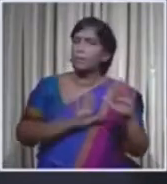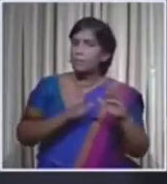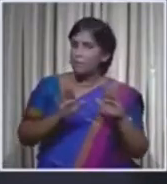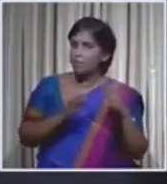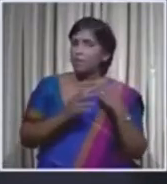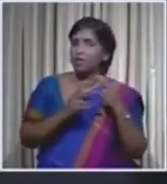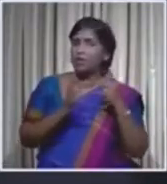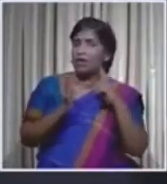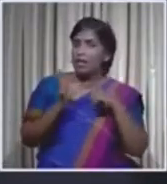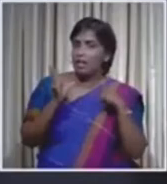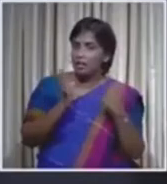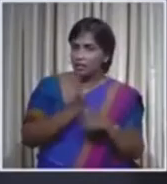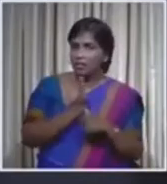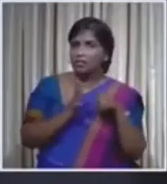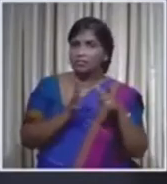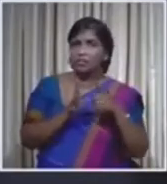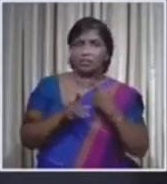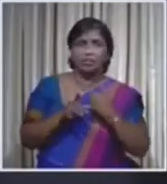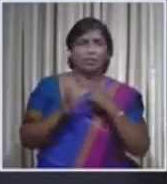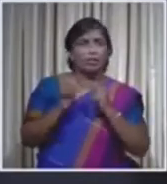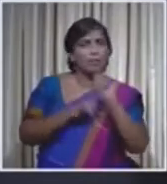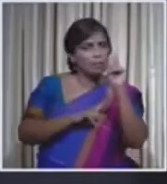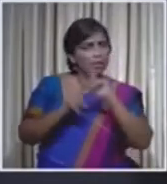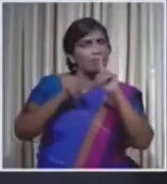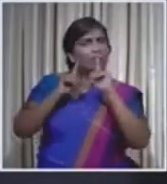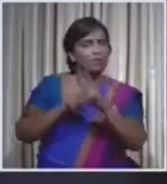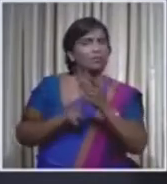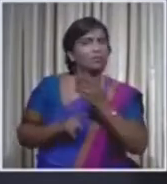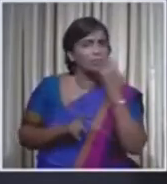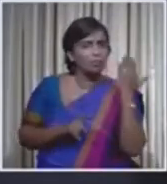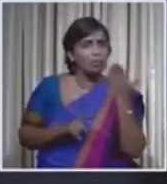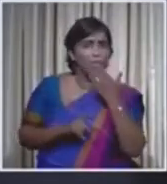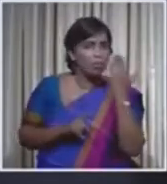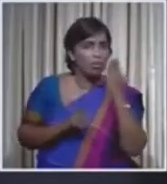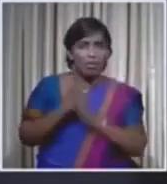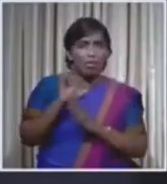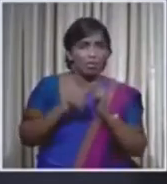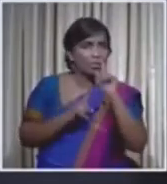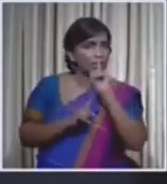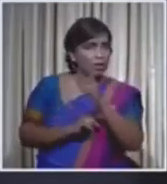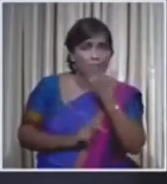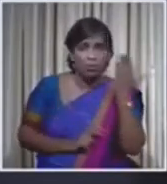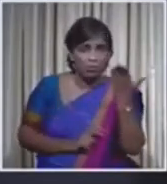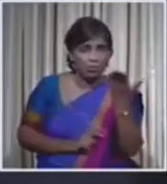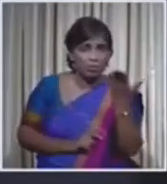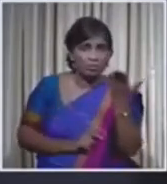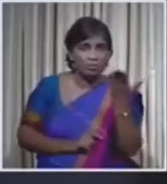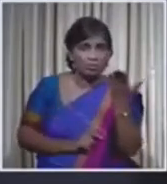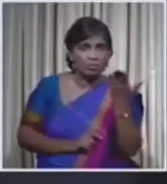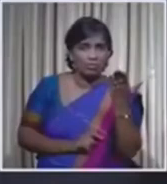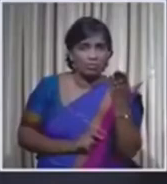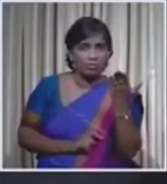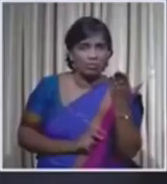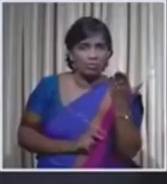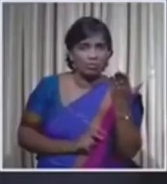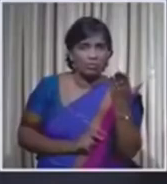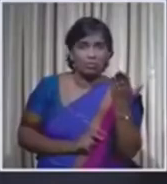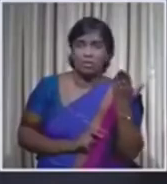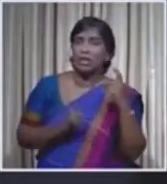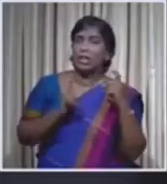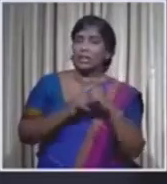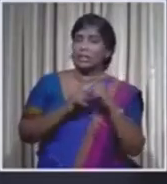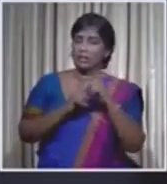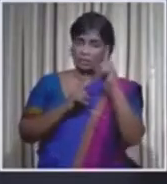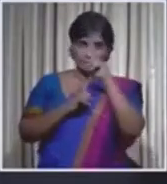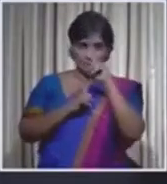වගකීම පනත යටදී මේ සභාවට ඉදිරිපත් කරන්න පුළුවන්. පුළුවන් ද ඇමතිතුමාට ඉදිරිපත් කරන්න. දැන් දෙසැම්බර්